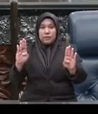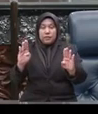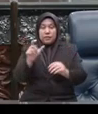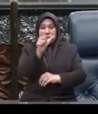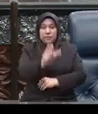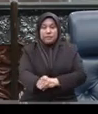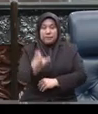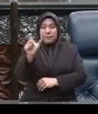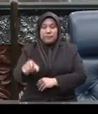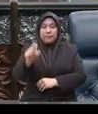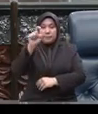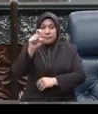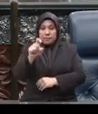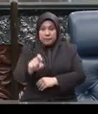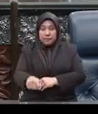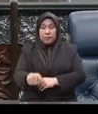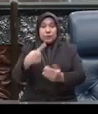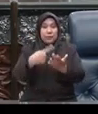membawa